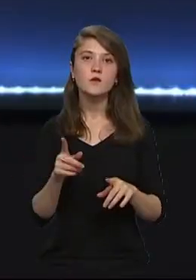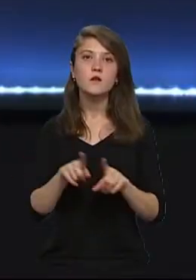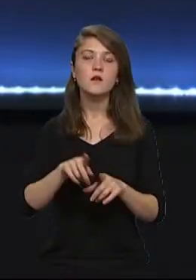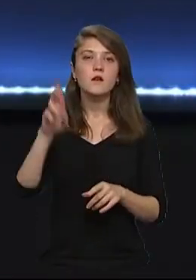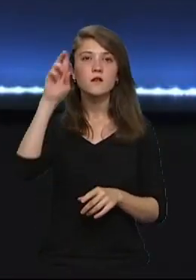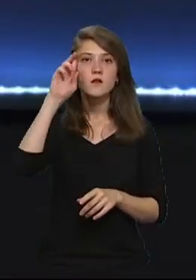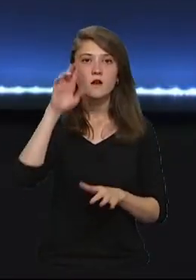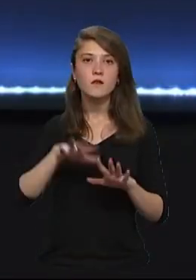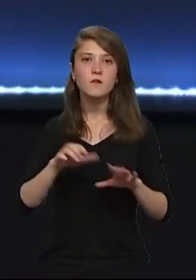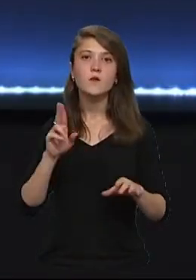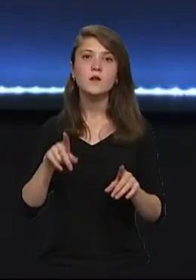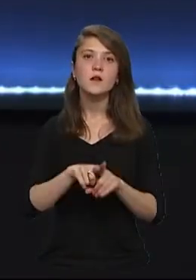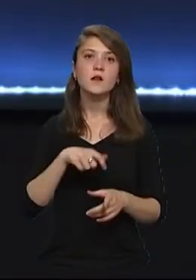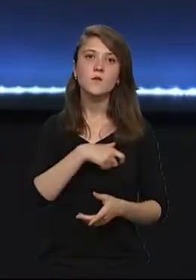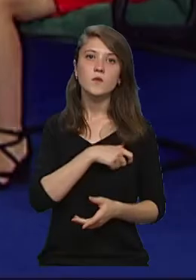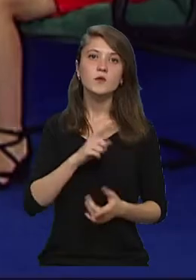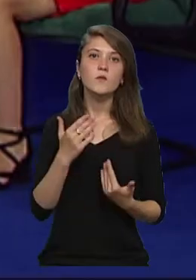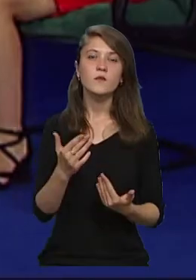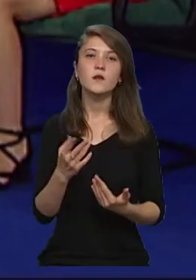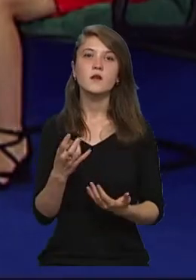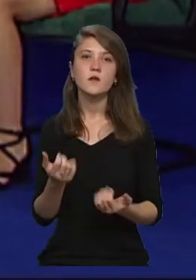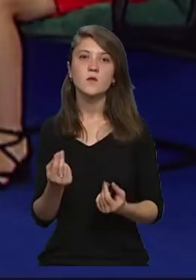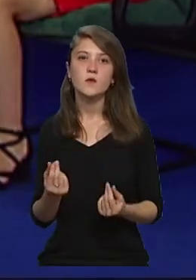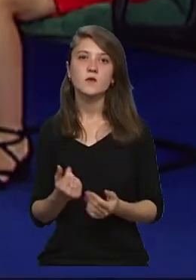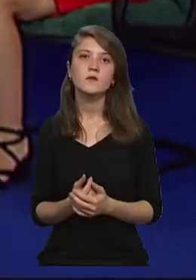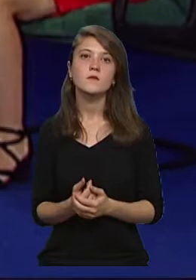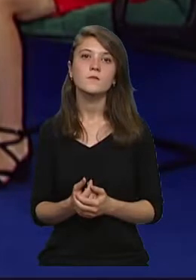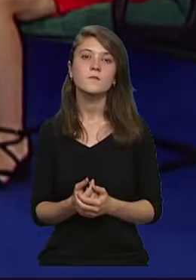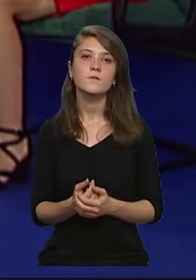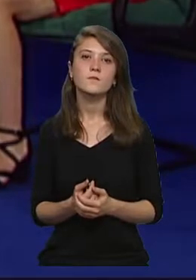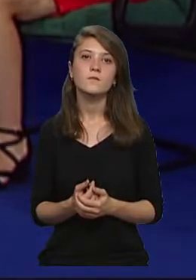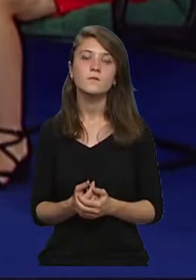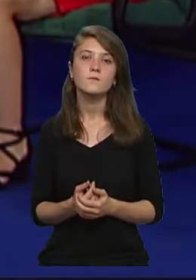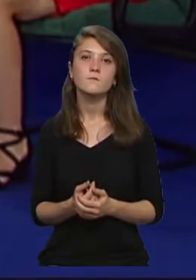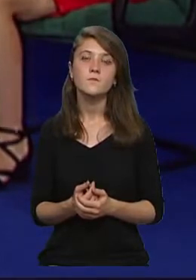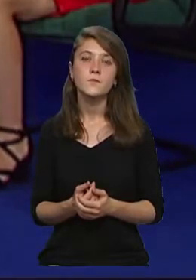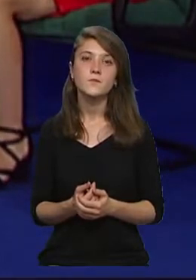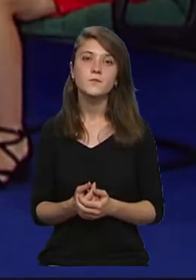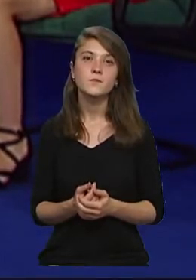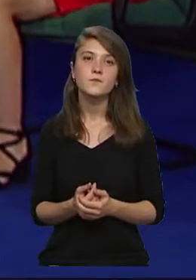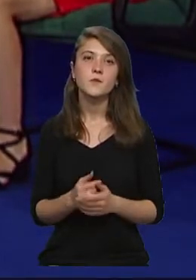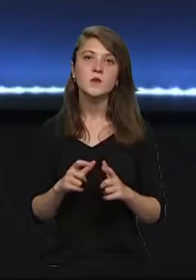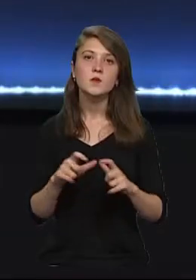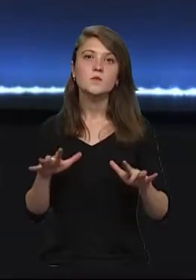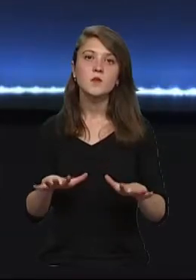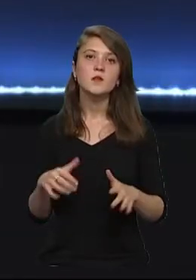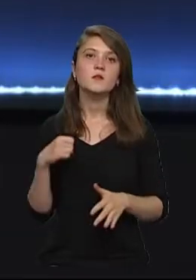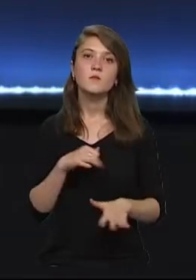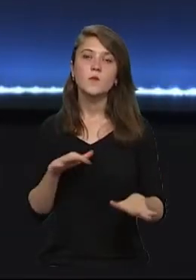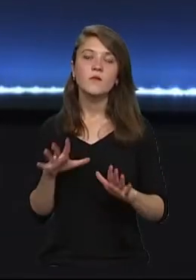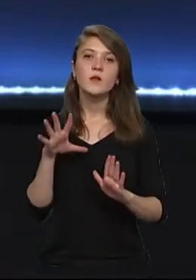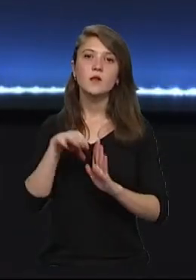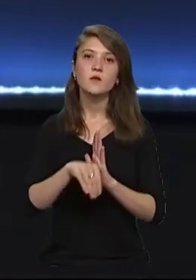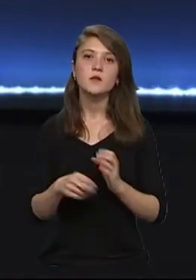державна влада, хто такі депутати і чому вони не отримують гроші? Є таке, звичайно. Чи зарплату, верніше, так. Школа місцевого самоврядування. І тому